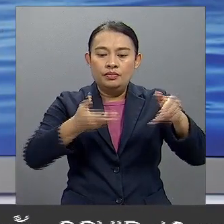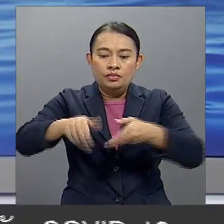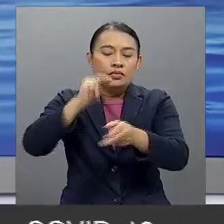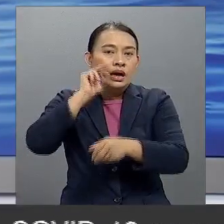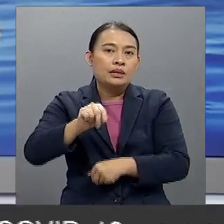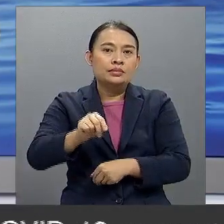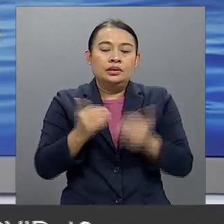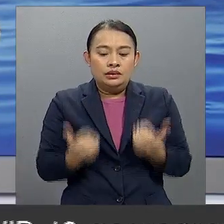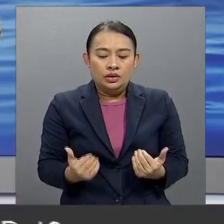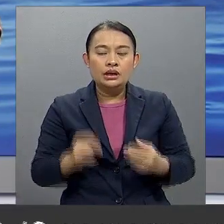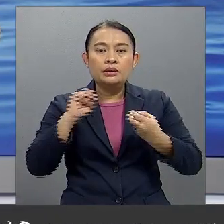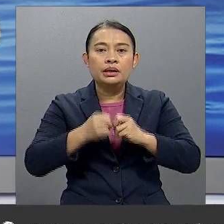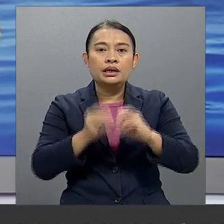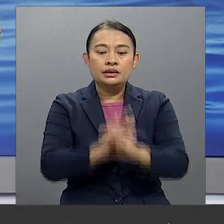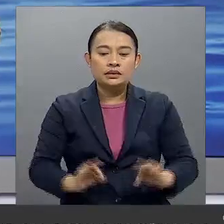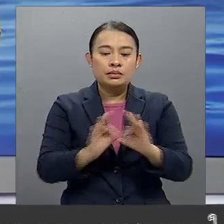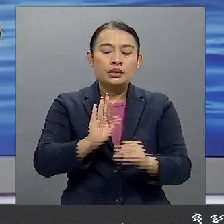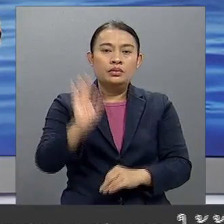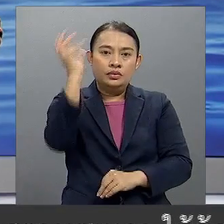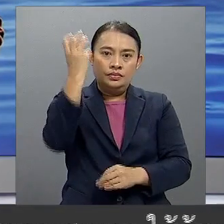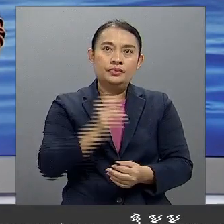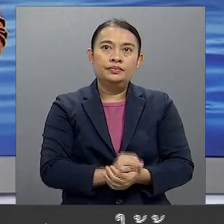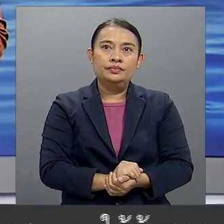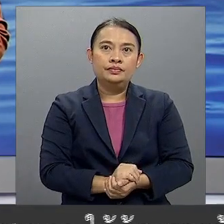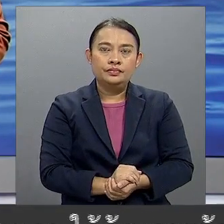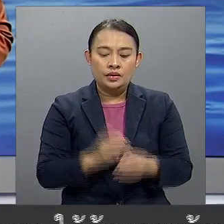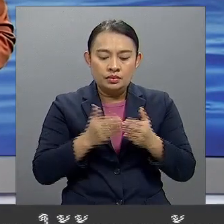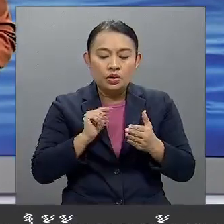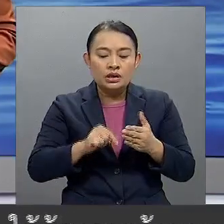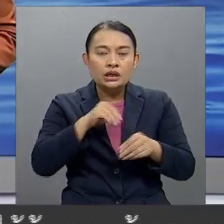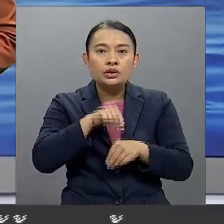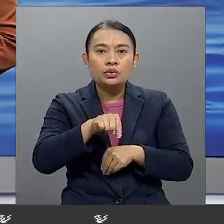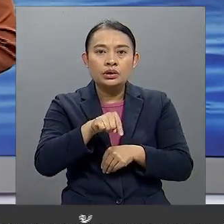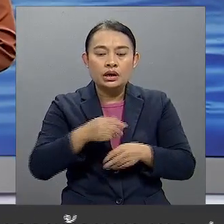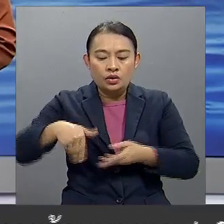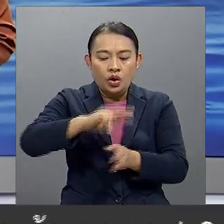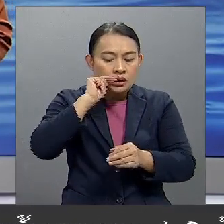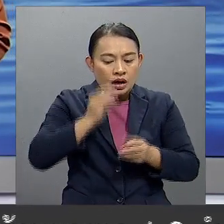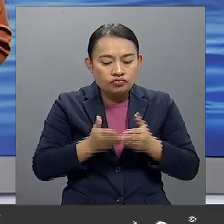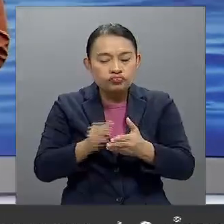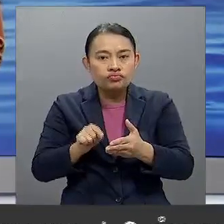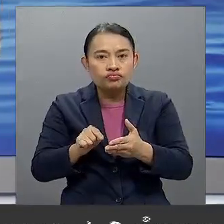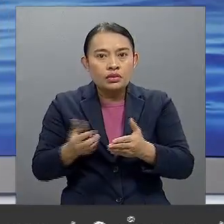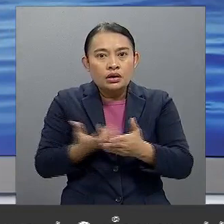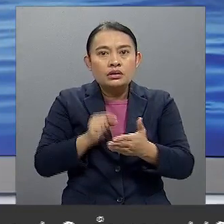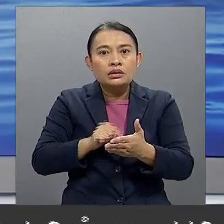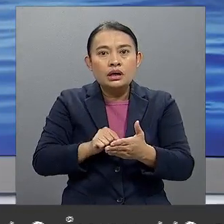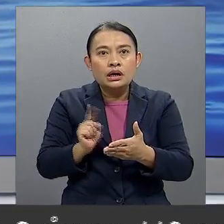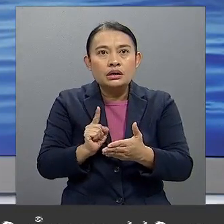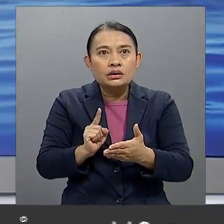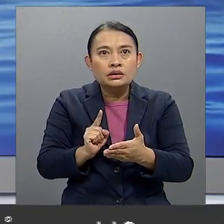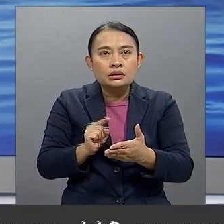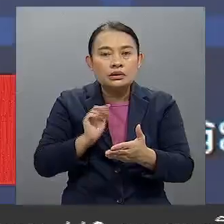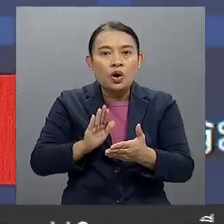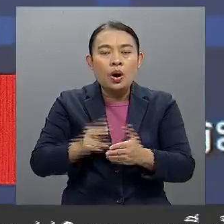เป็เรื่องใหญ่ระดับโลกโดยเรือที่ขวางครองสุเอตเป็นเรือบนทุกสินค้า สัญชาิปานมาแต